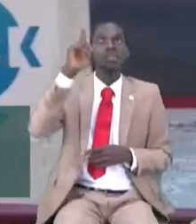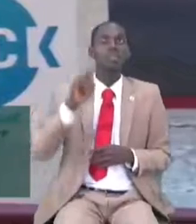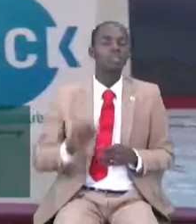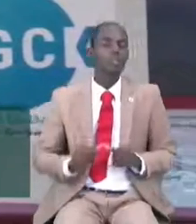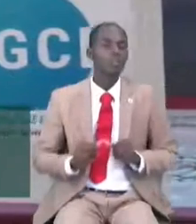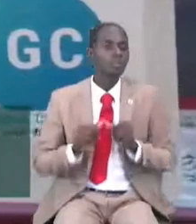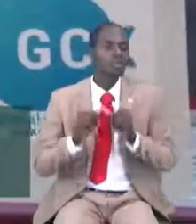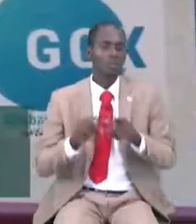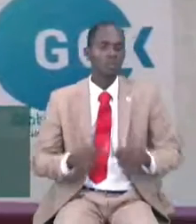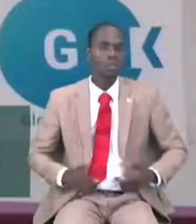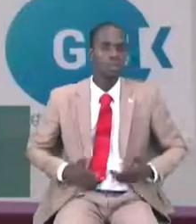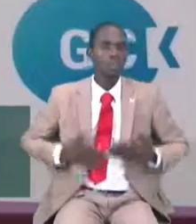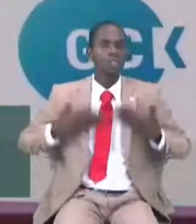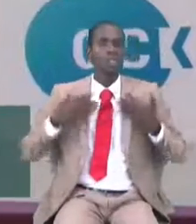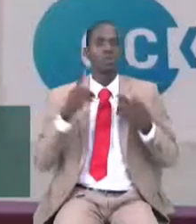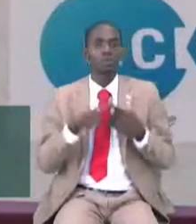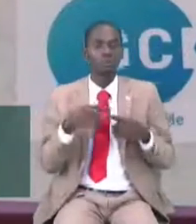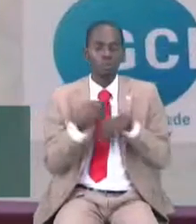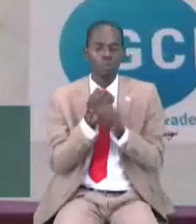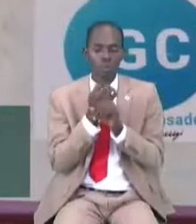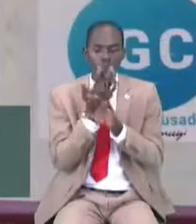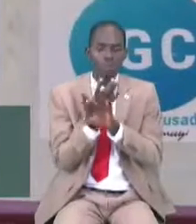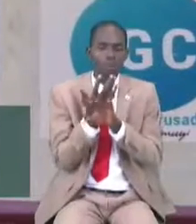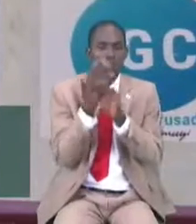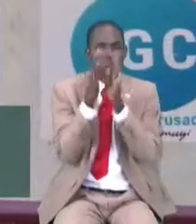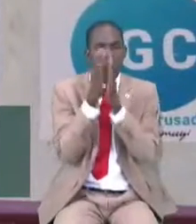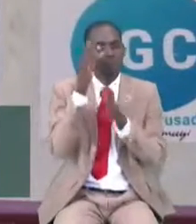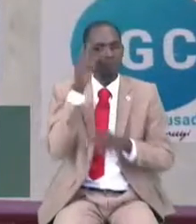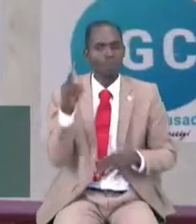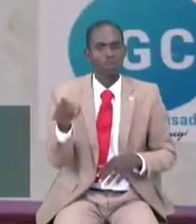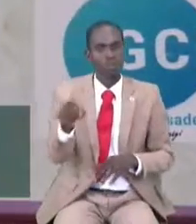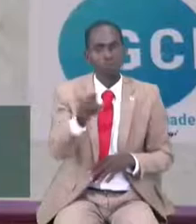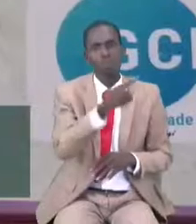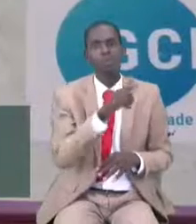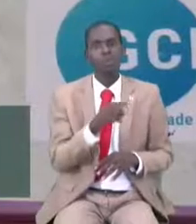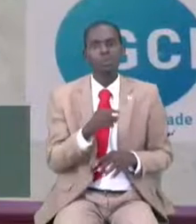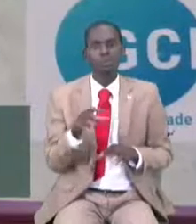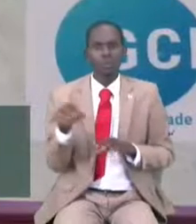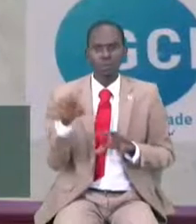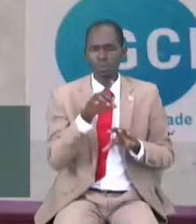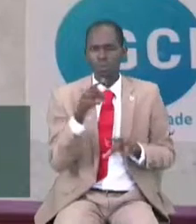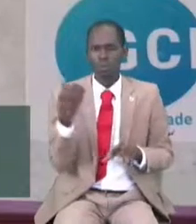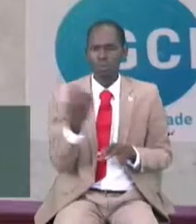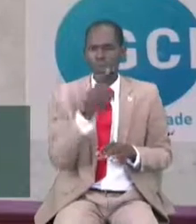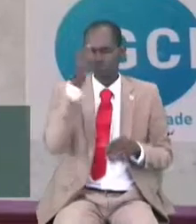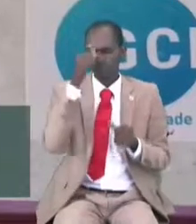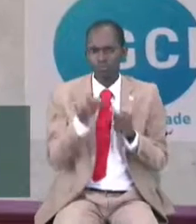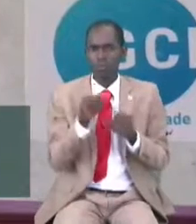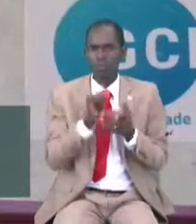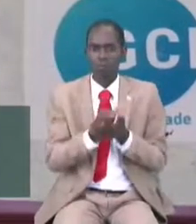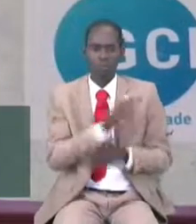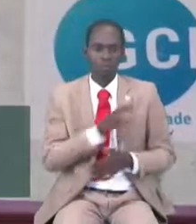faveur. Toi, rappelle-toi, Christ le Sauveur, Christ fait des supplications,